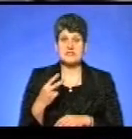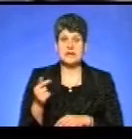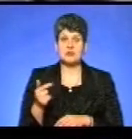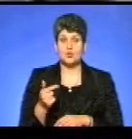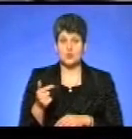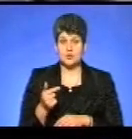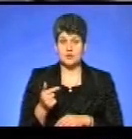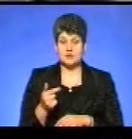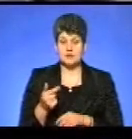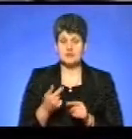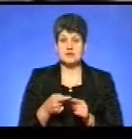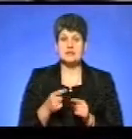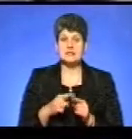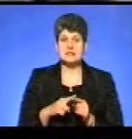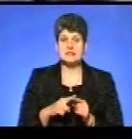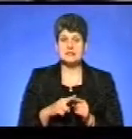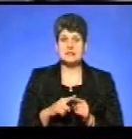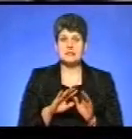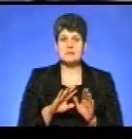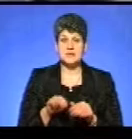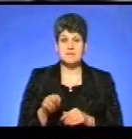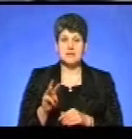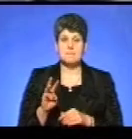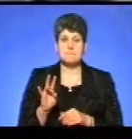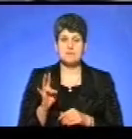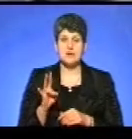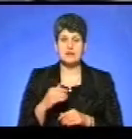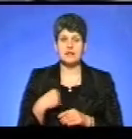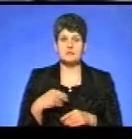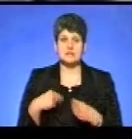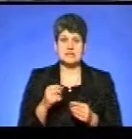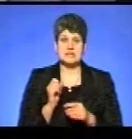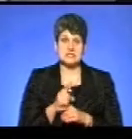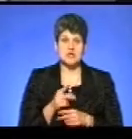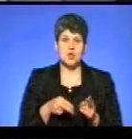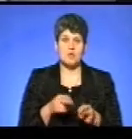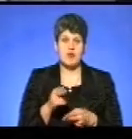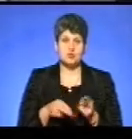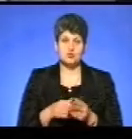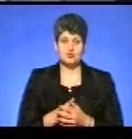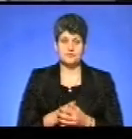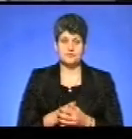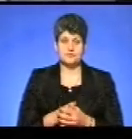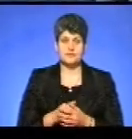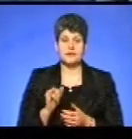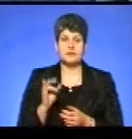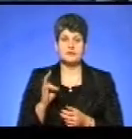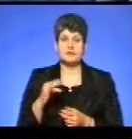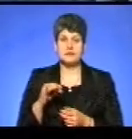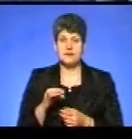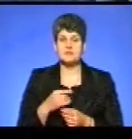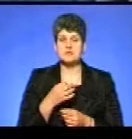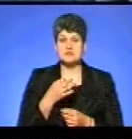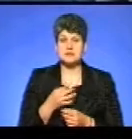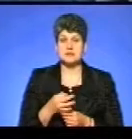грудня, це зразу ж після Святого Миколая, нам назначили операцію. Індіра Балей повідомила свою